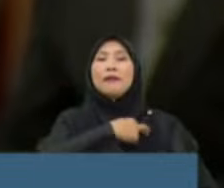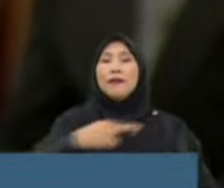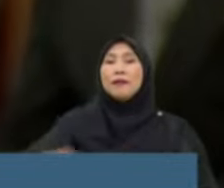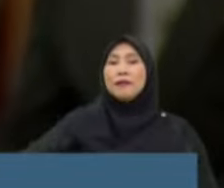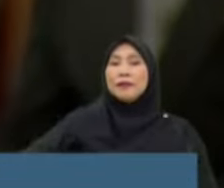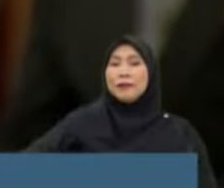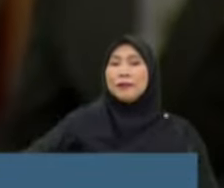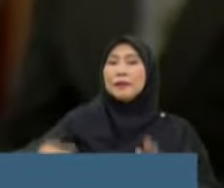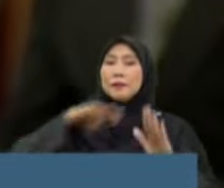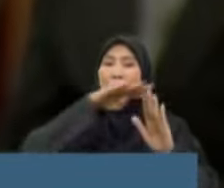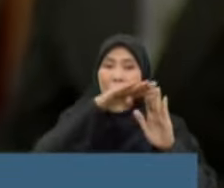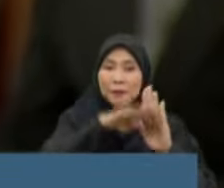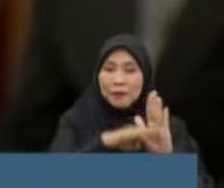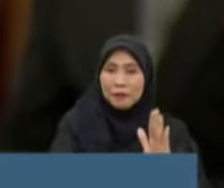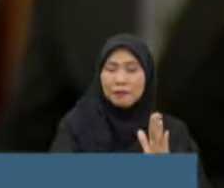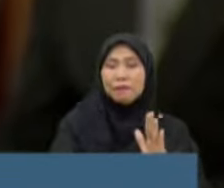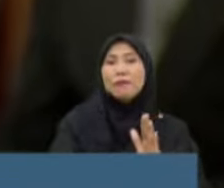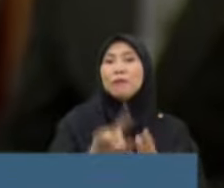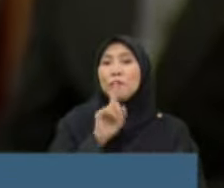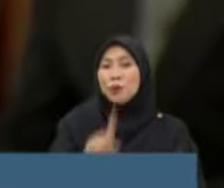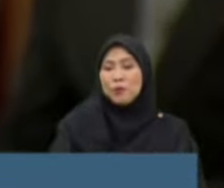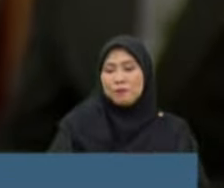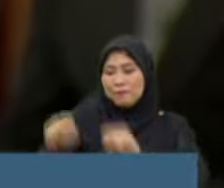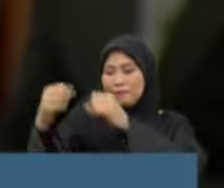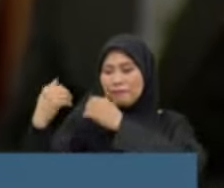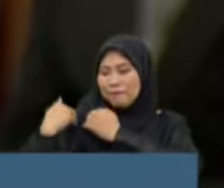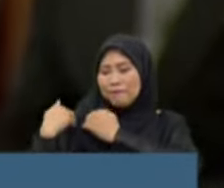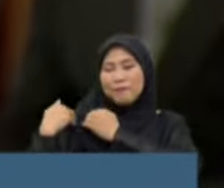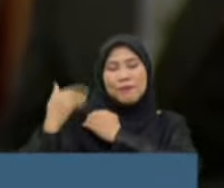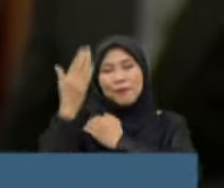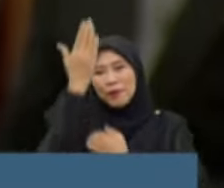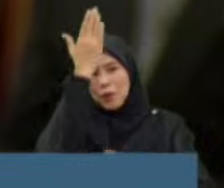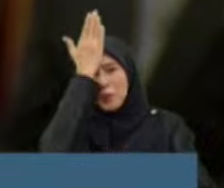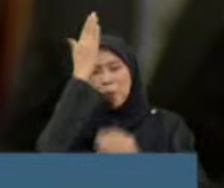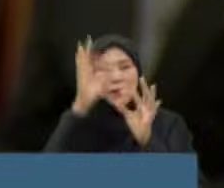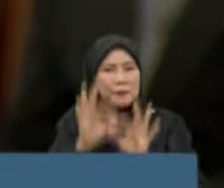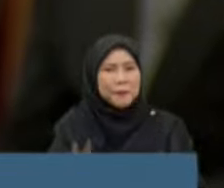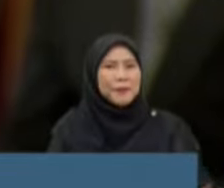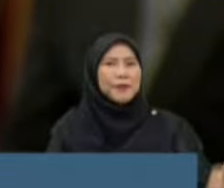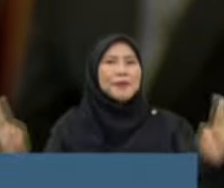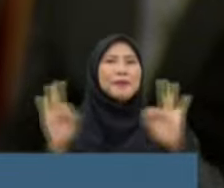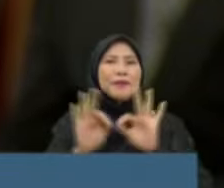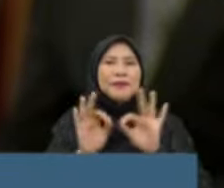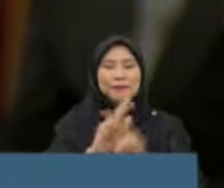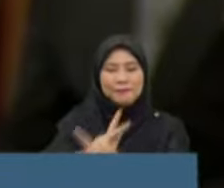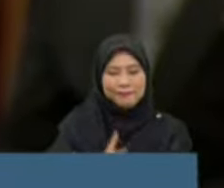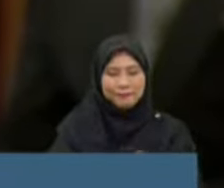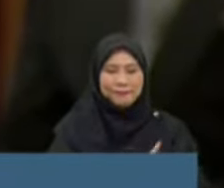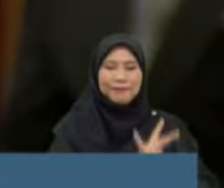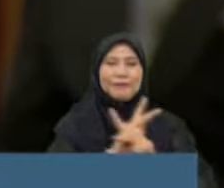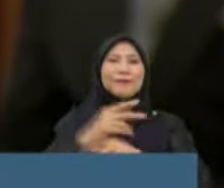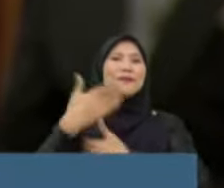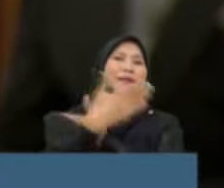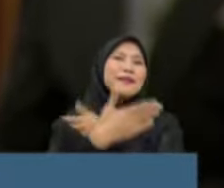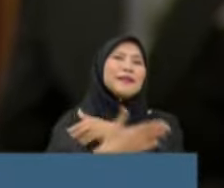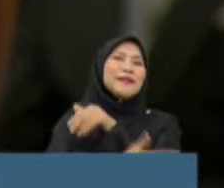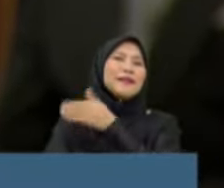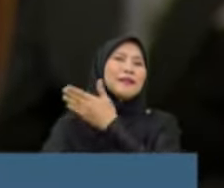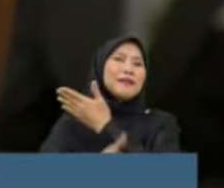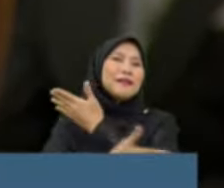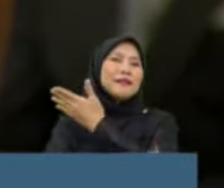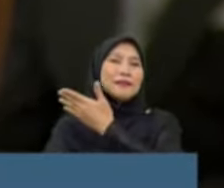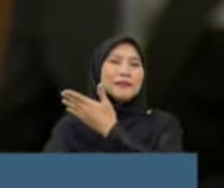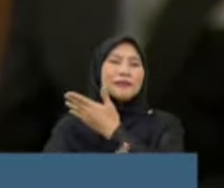Peranan kebahaduri tuanku amat penting dalam memelihara kestabilan dan keharmonian negara. Kebahaduri